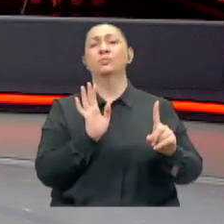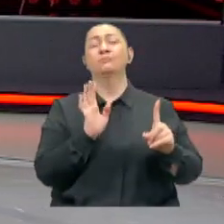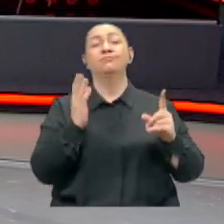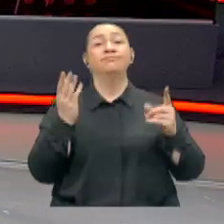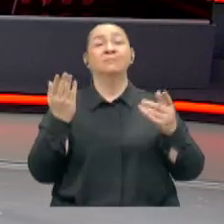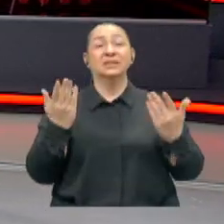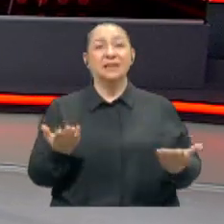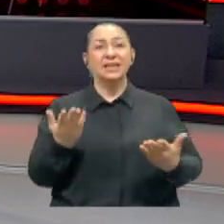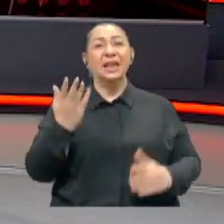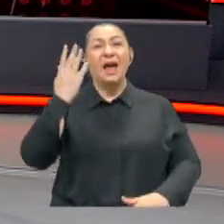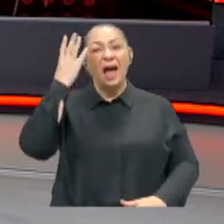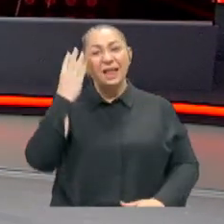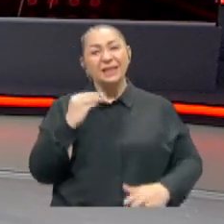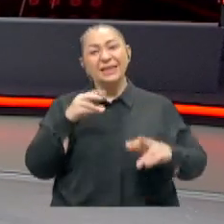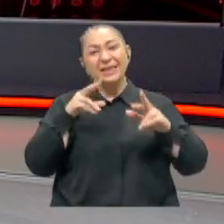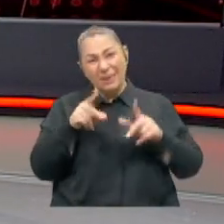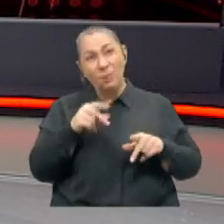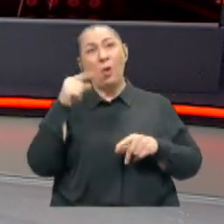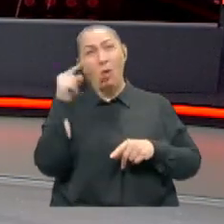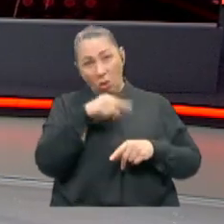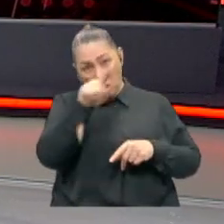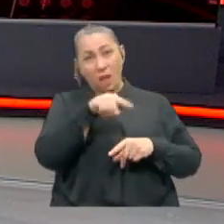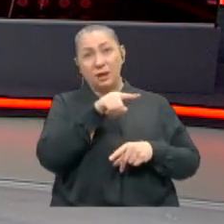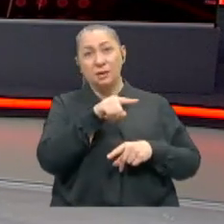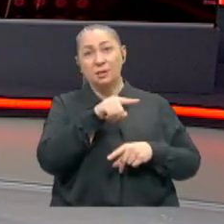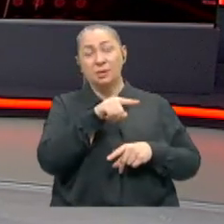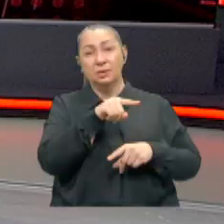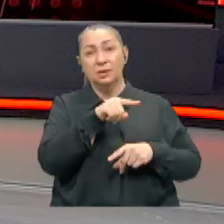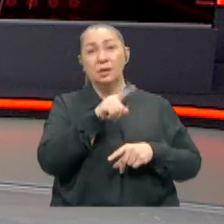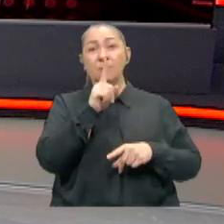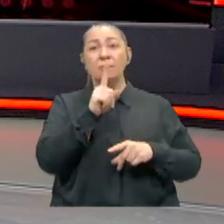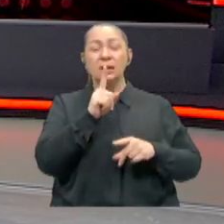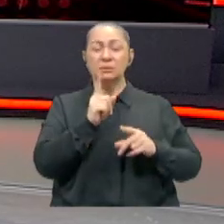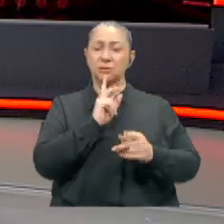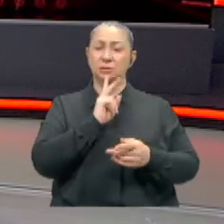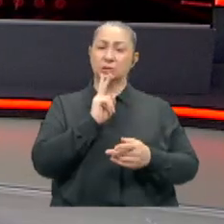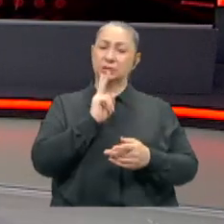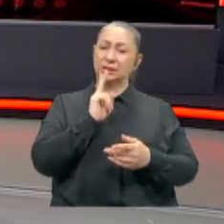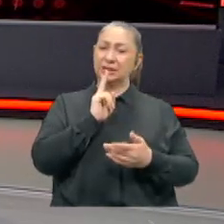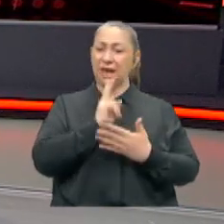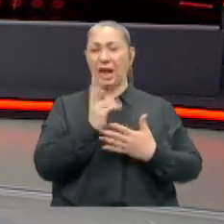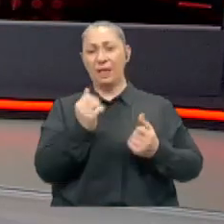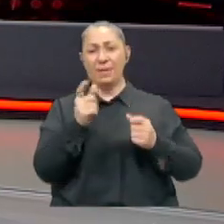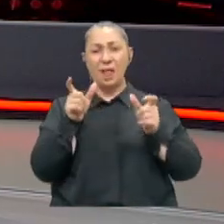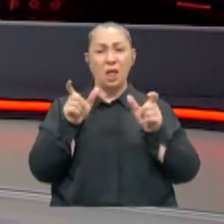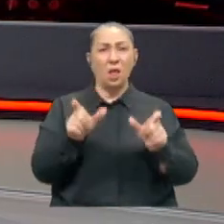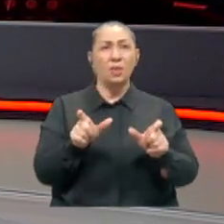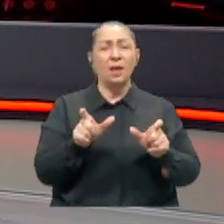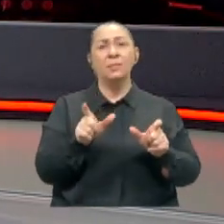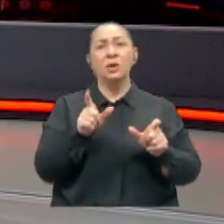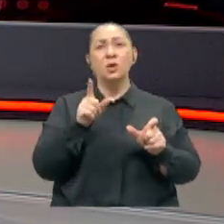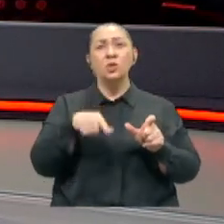zaten anlaşıldığı kadarıyla onlar bu bir muhakeme ve bir önlem